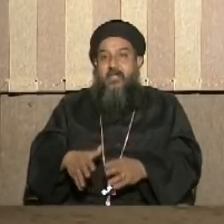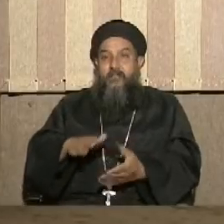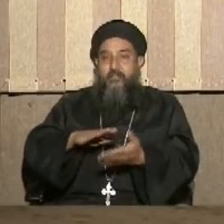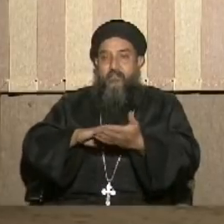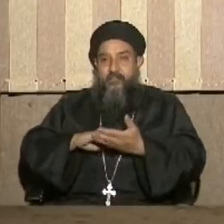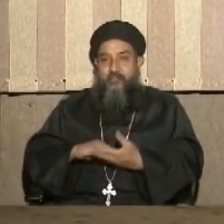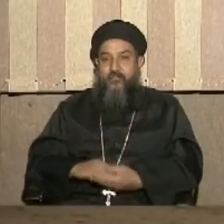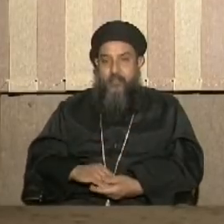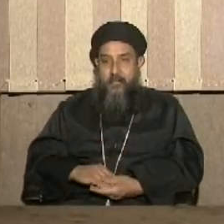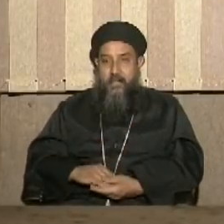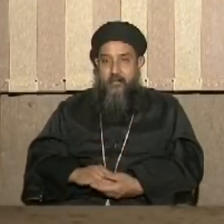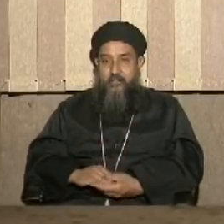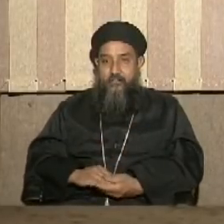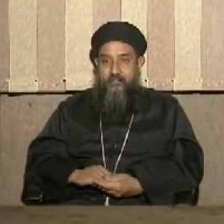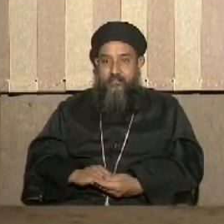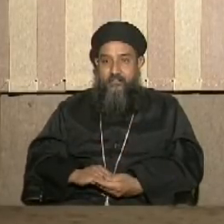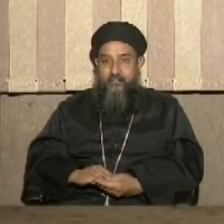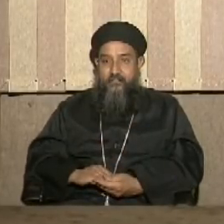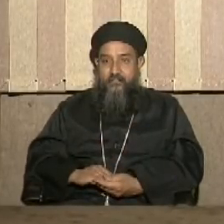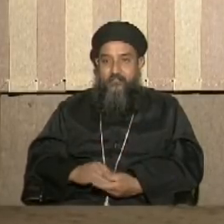طالب معونك.